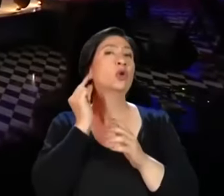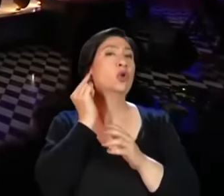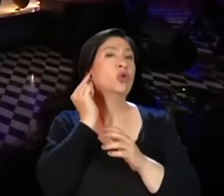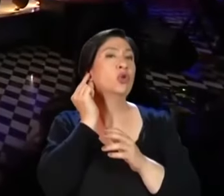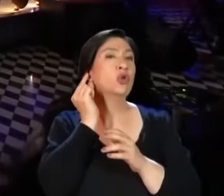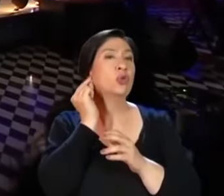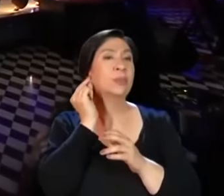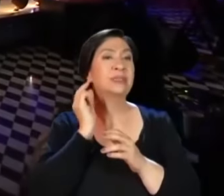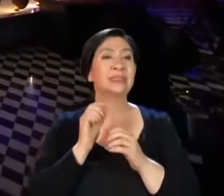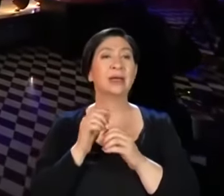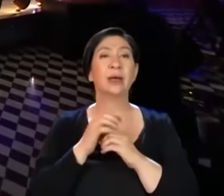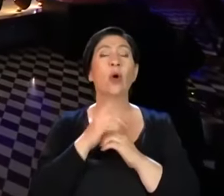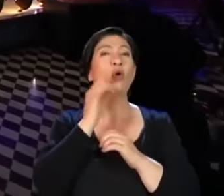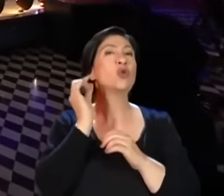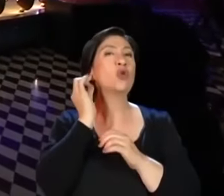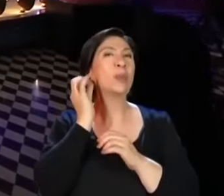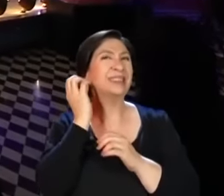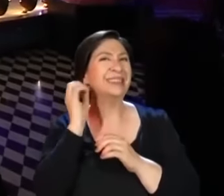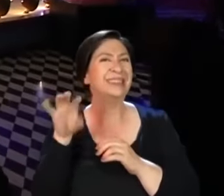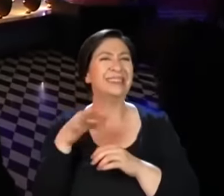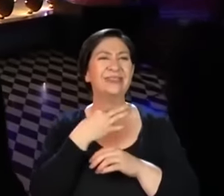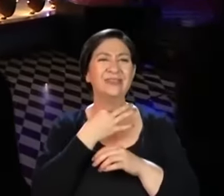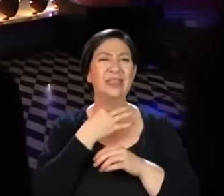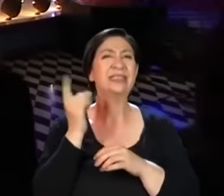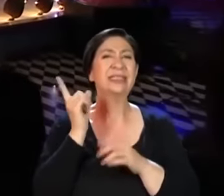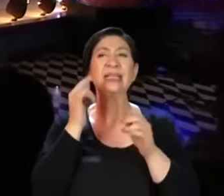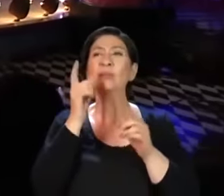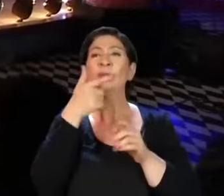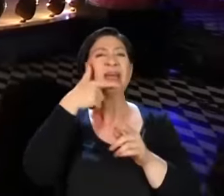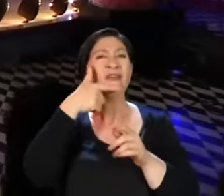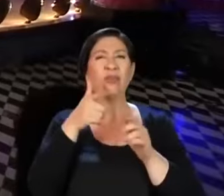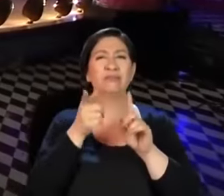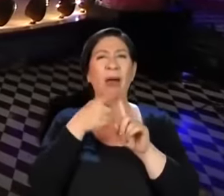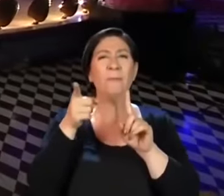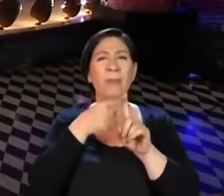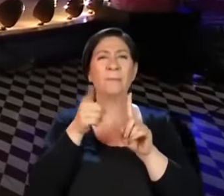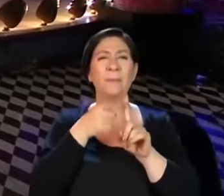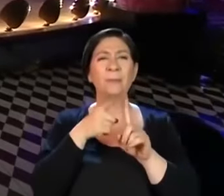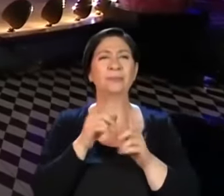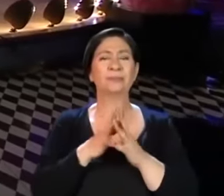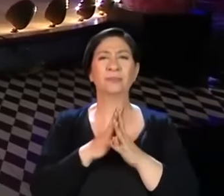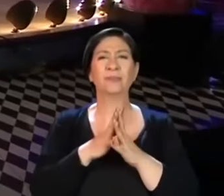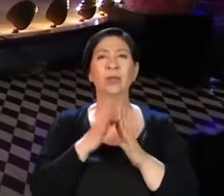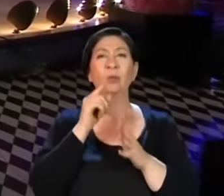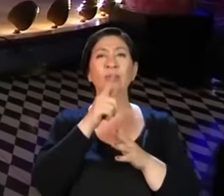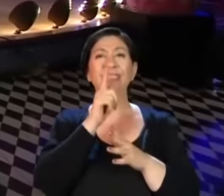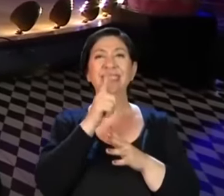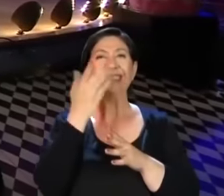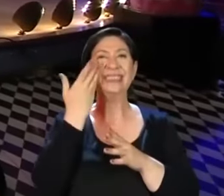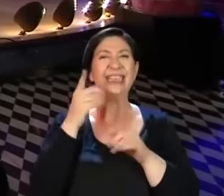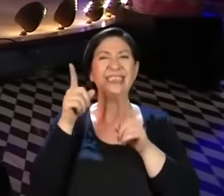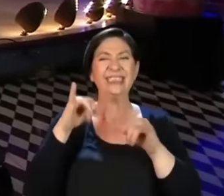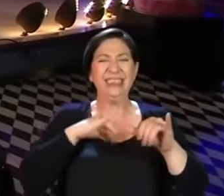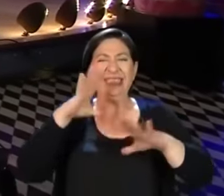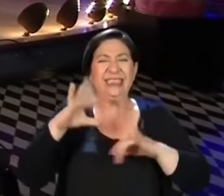mi bize şey yapıyor o küpemi çıkarabilir miyiz o küpe tak tak tak tak mikrofona çarpıyor bu ritmik ses seyircimiz